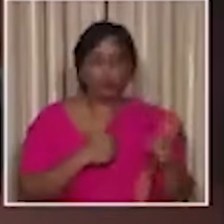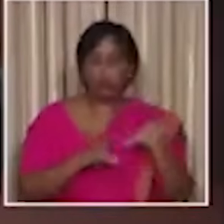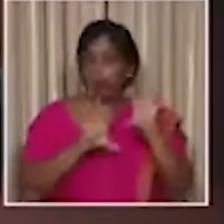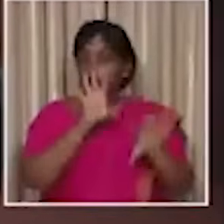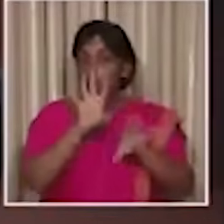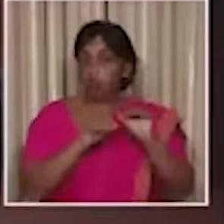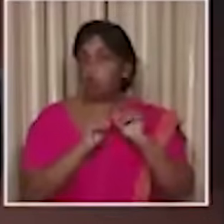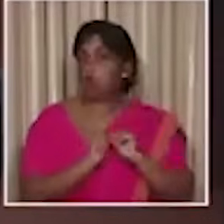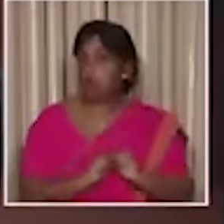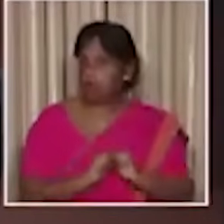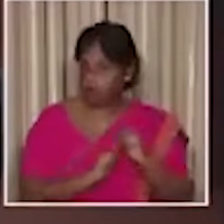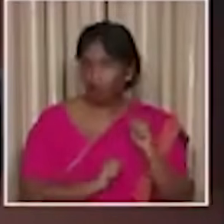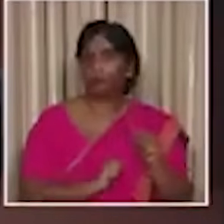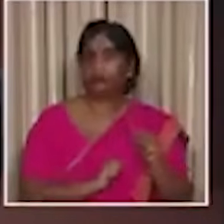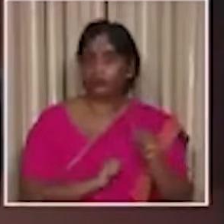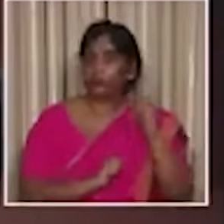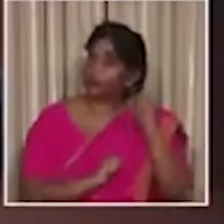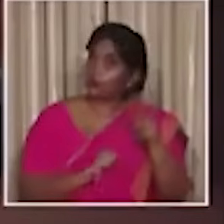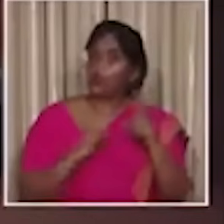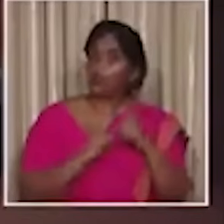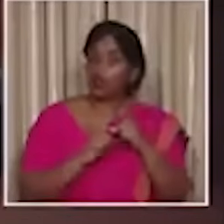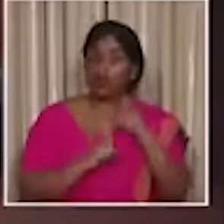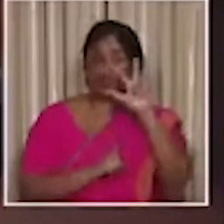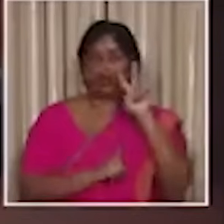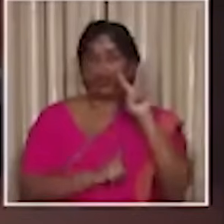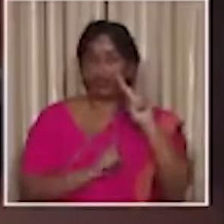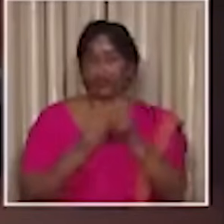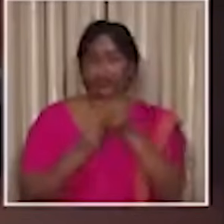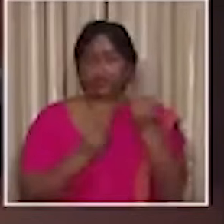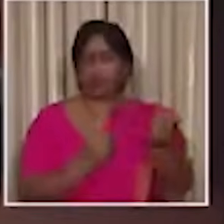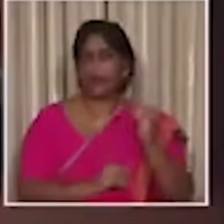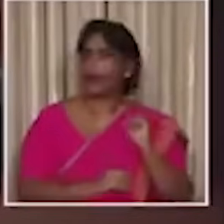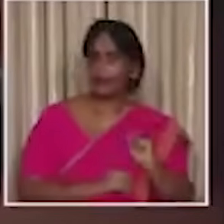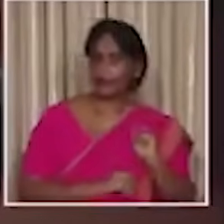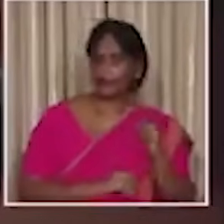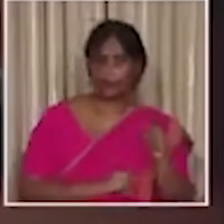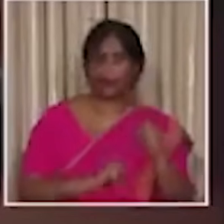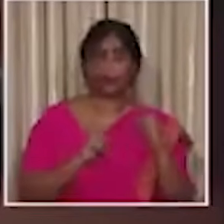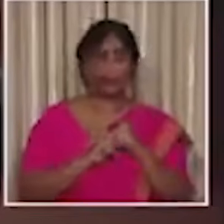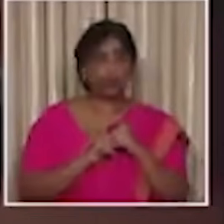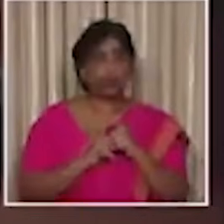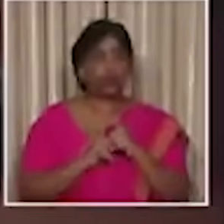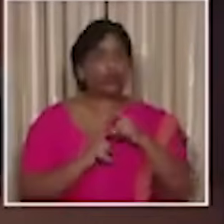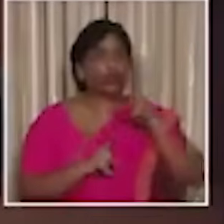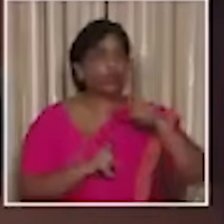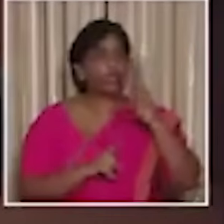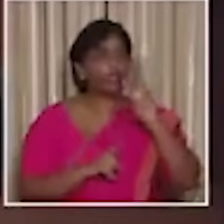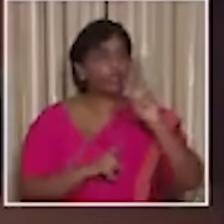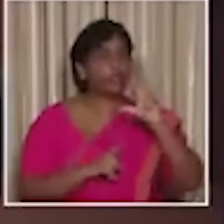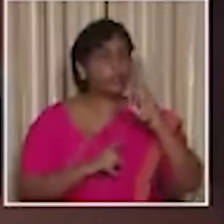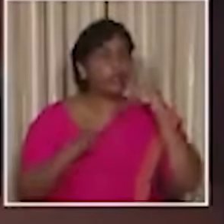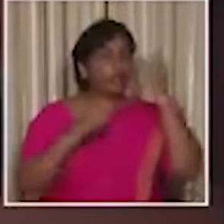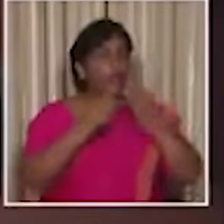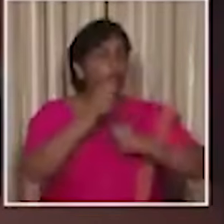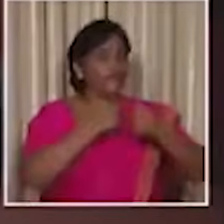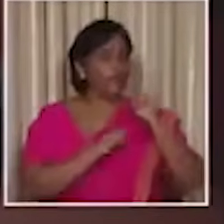agak teko, hamba dekini ke pilih bandar, evagai me dollar asuh deh kat egolan ada dini, ayi kini ke pilih bandar, dollar ti ekasih tissa tu deh world market ke gana kini